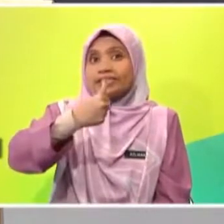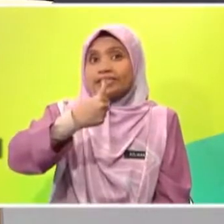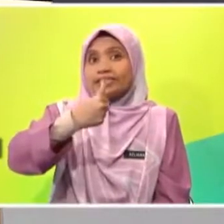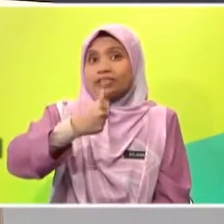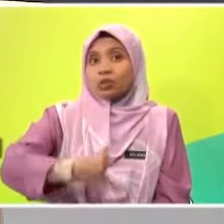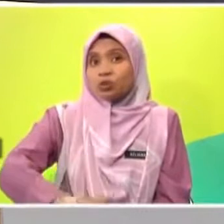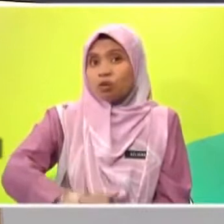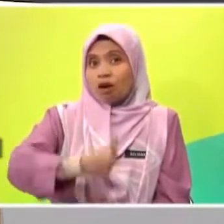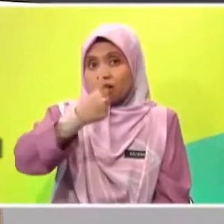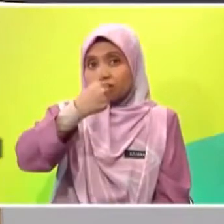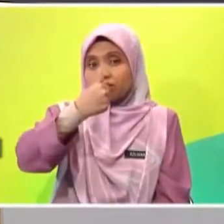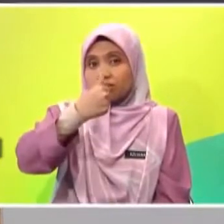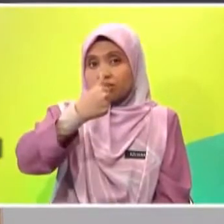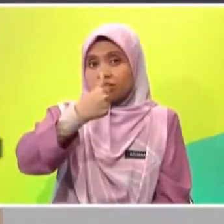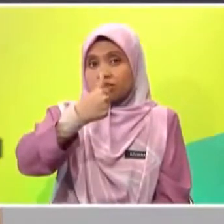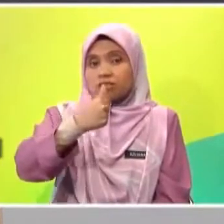juara-juara